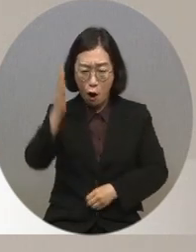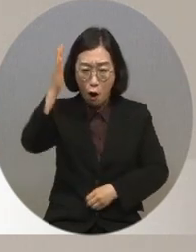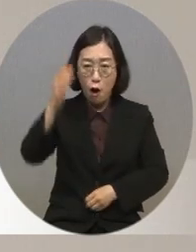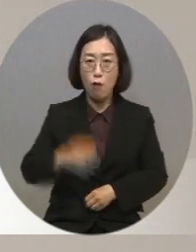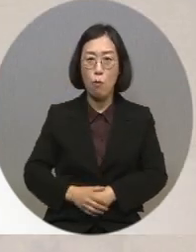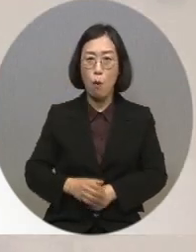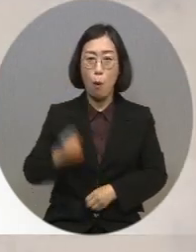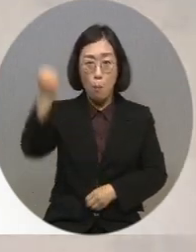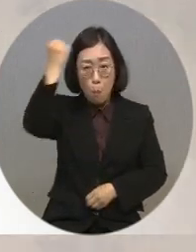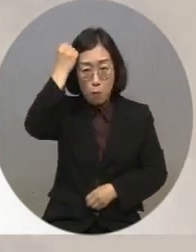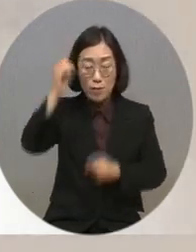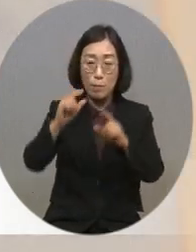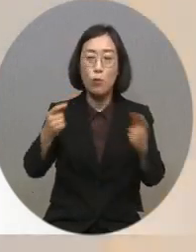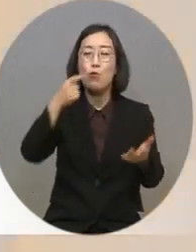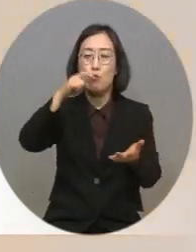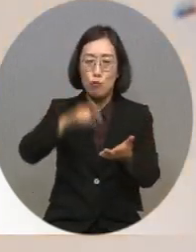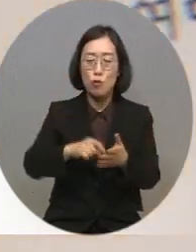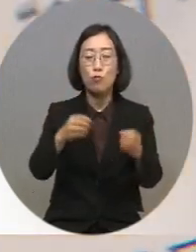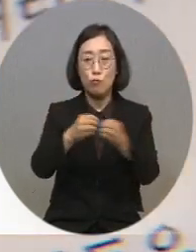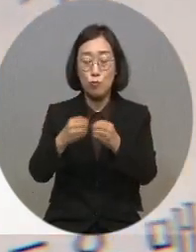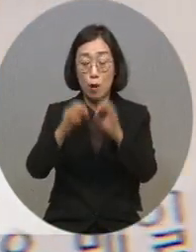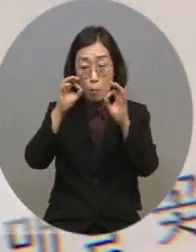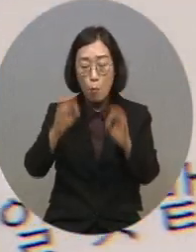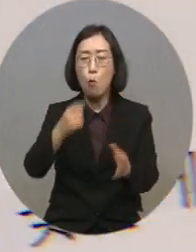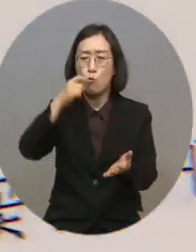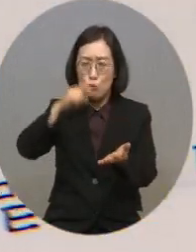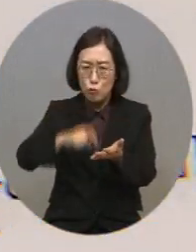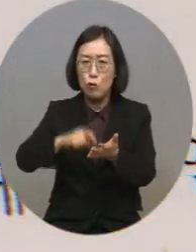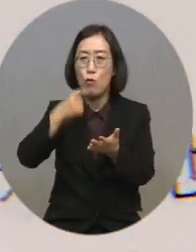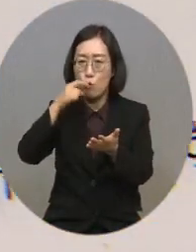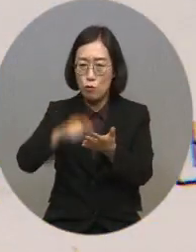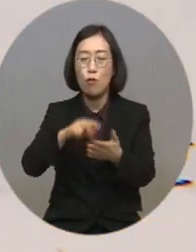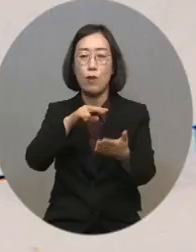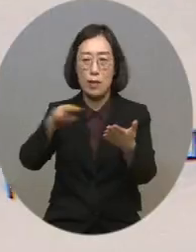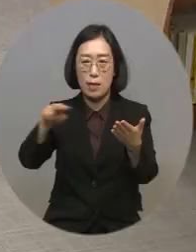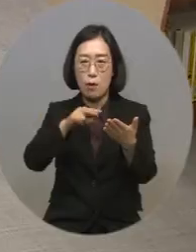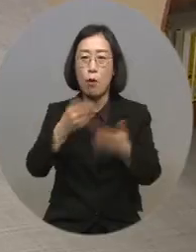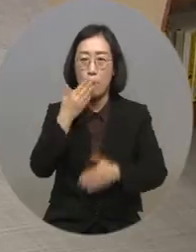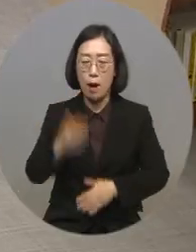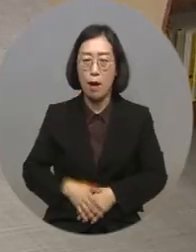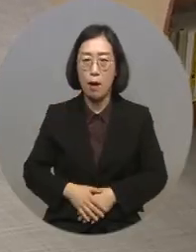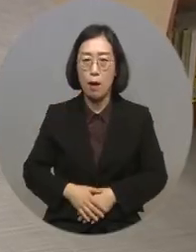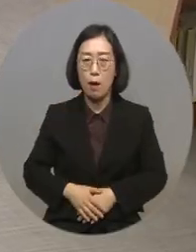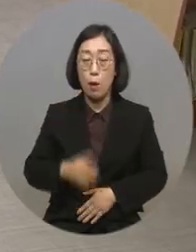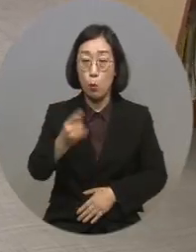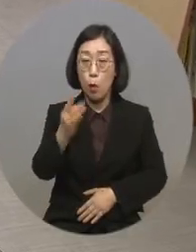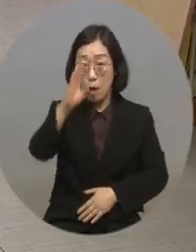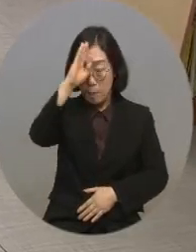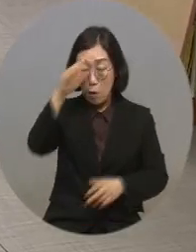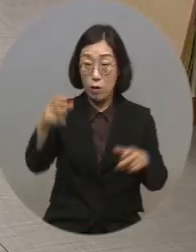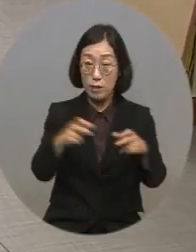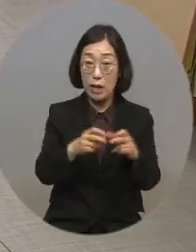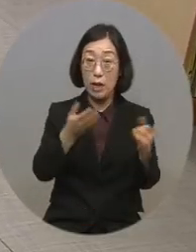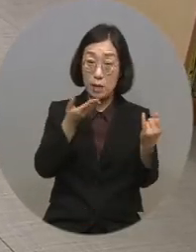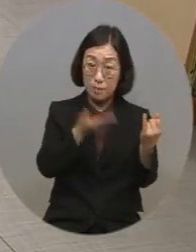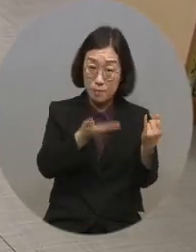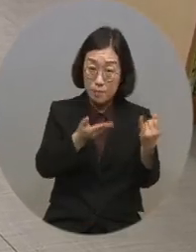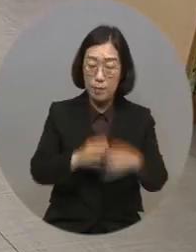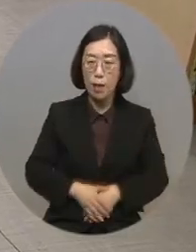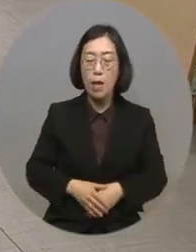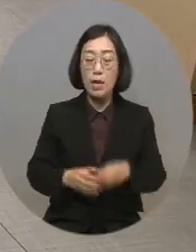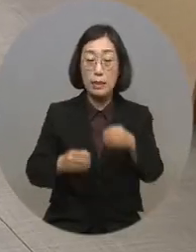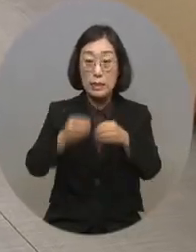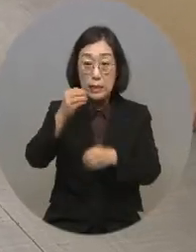쉬운 단어로 누구나 쉽게 읽고 즐길 수 있습니다. 뇌병변 장애가 있는 최유진 시인에게